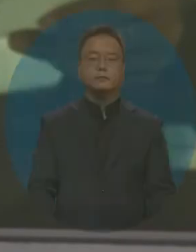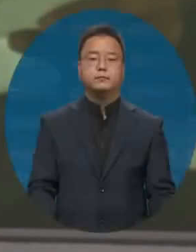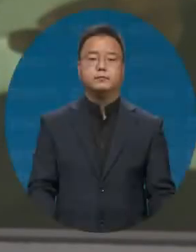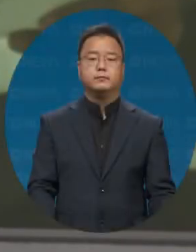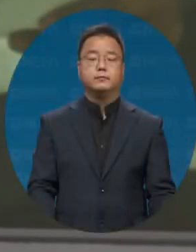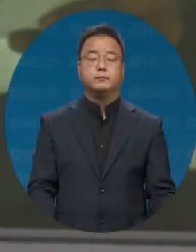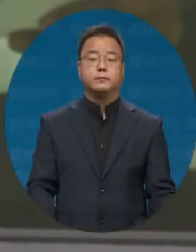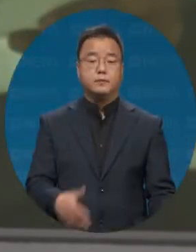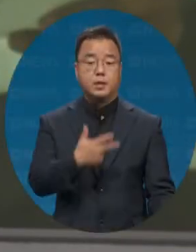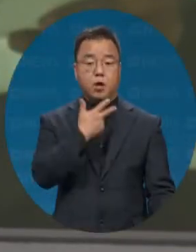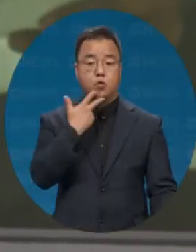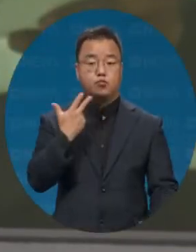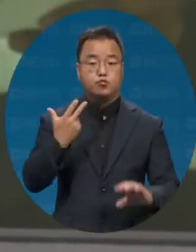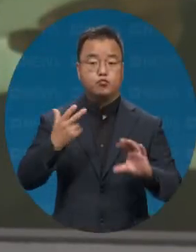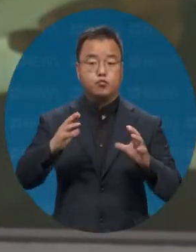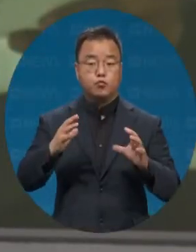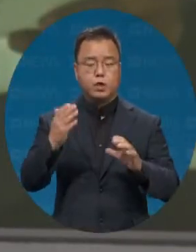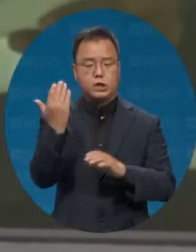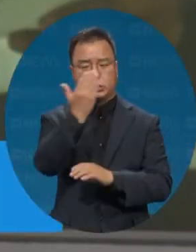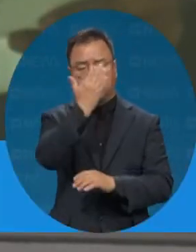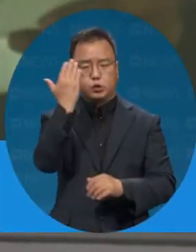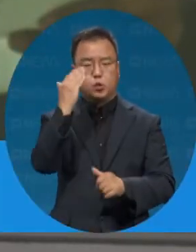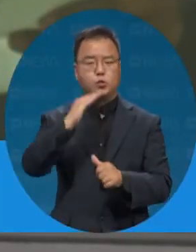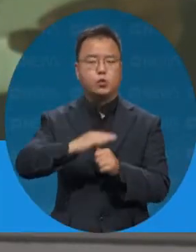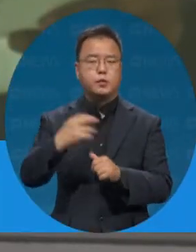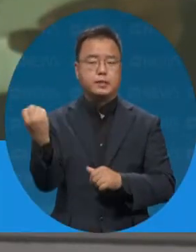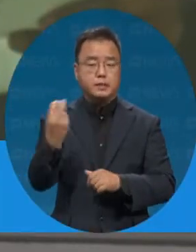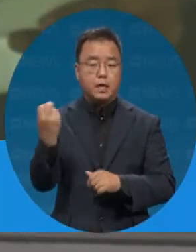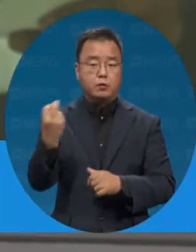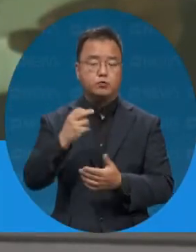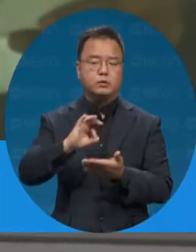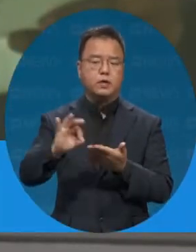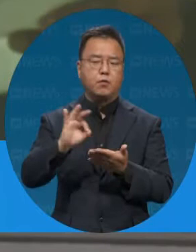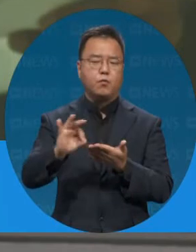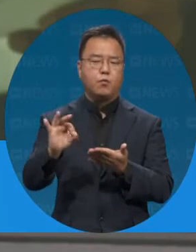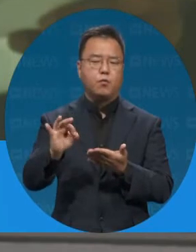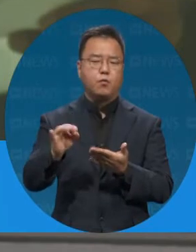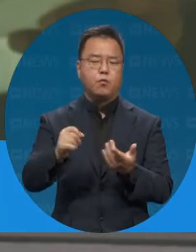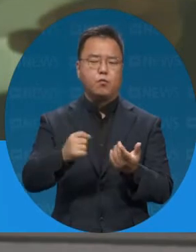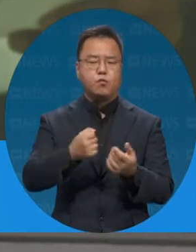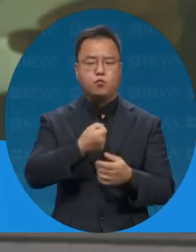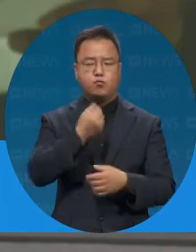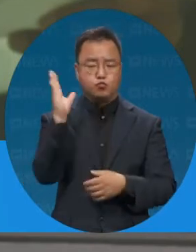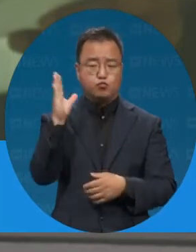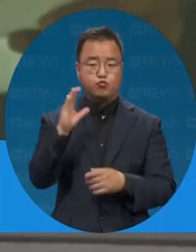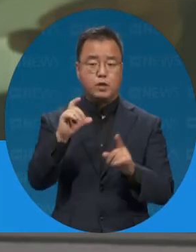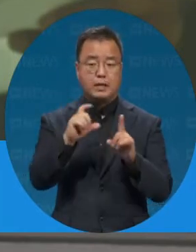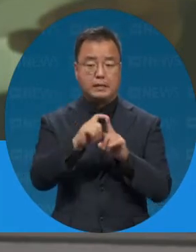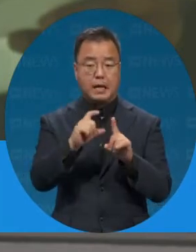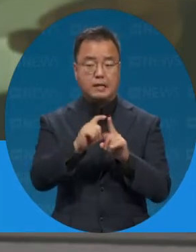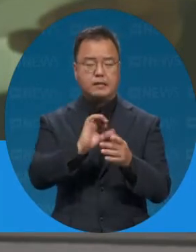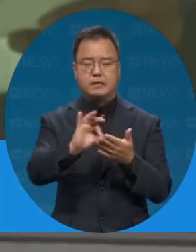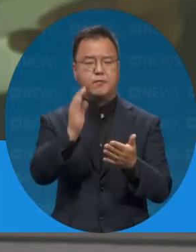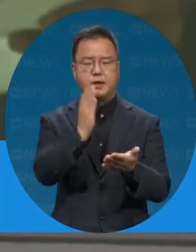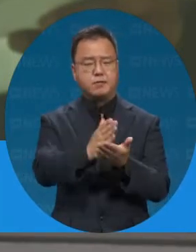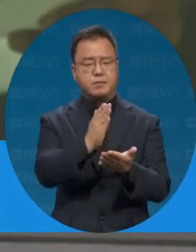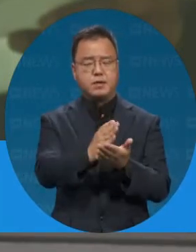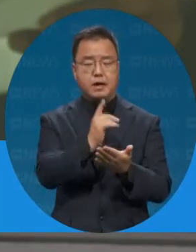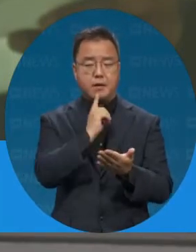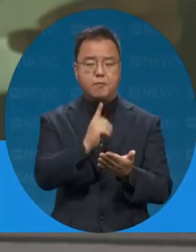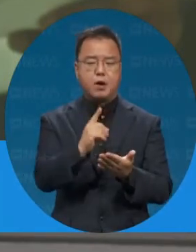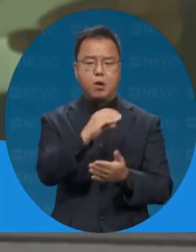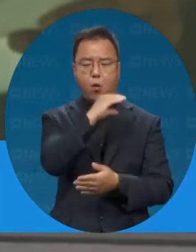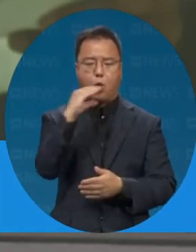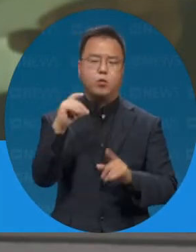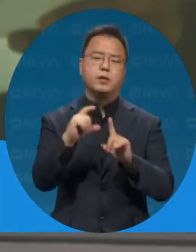4 영국에서는 청소년들이 자주 사용하는 유행어 규제가 놀면서 올바른 언어 사용에 대한 논의가 뜨겁습니다 글로벌